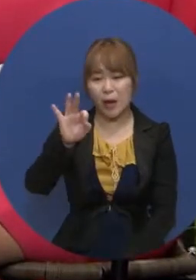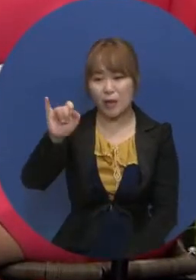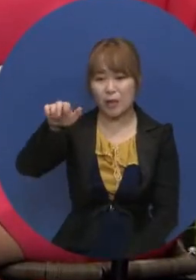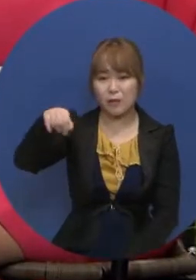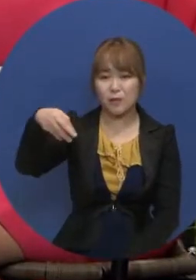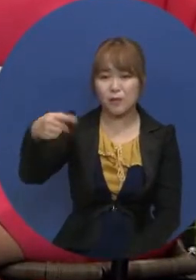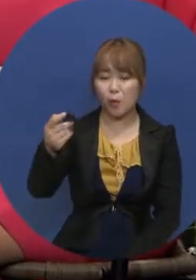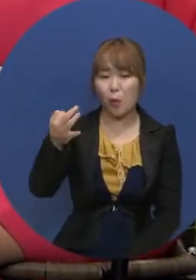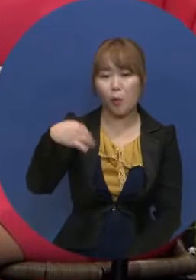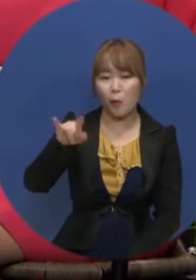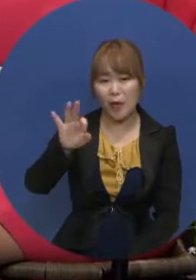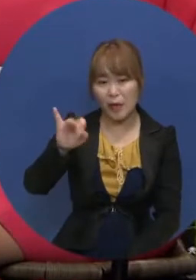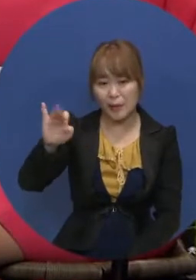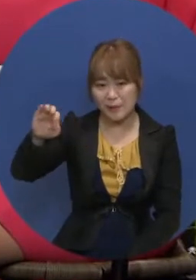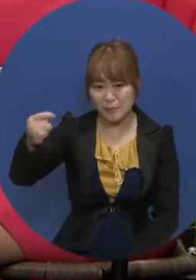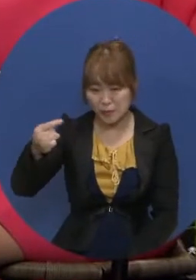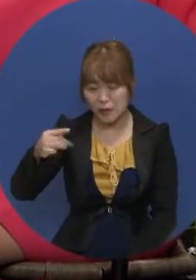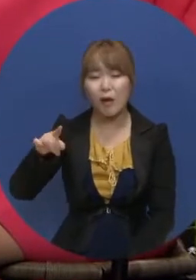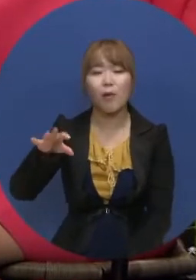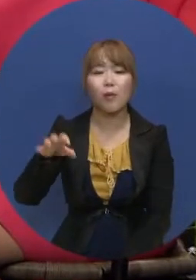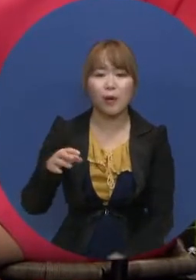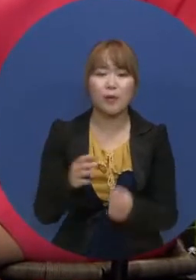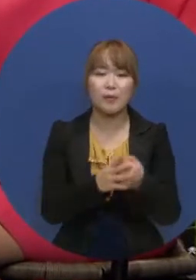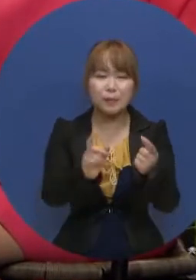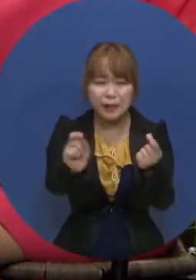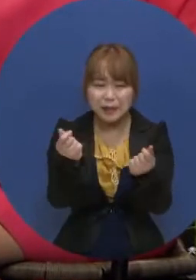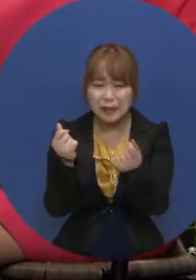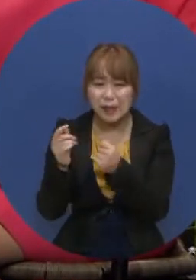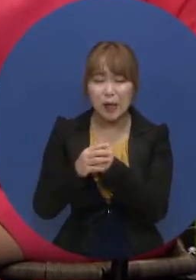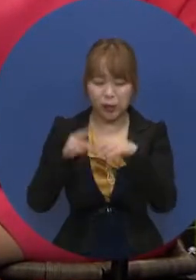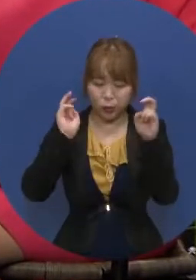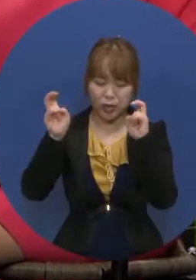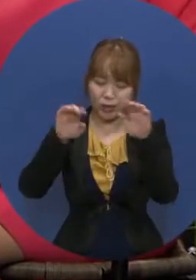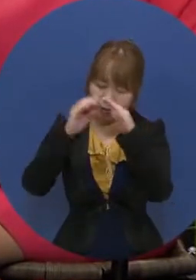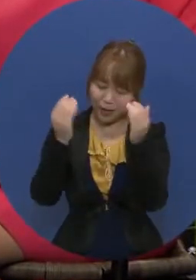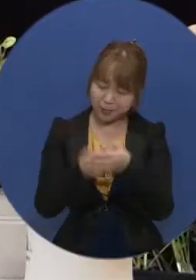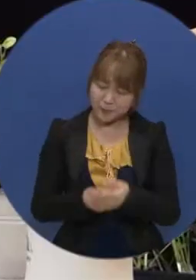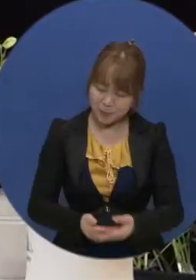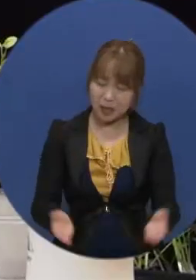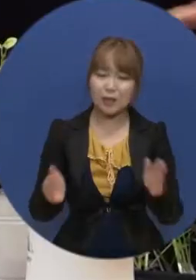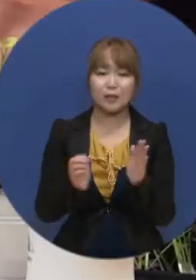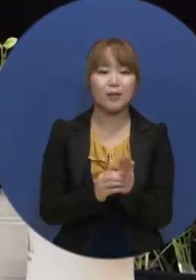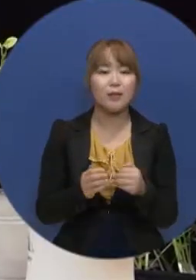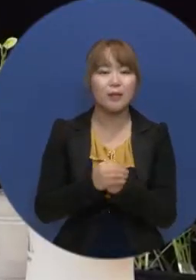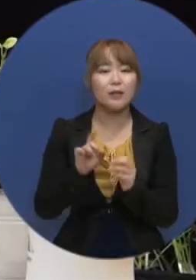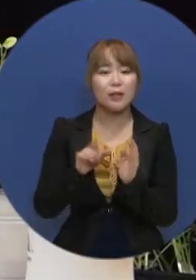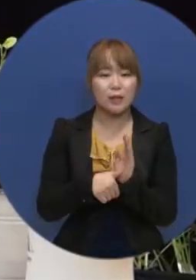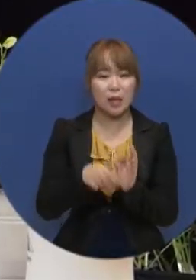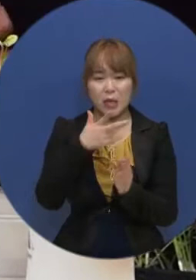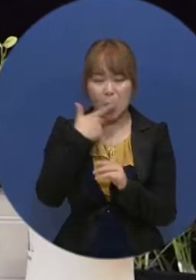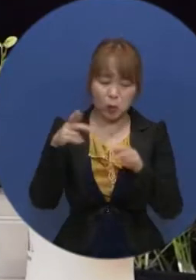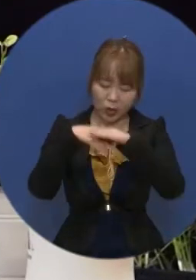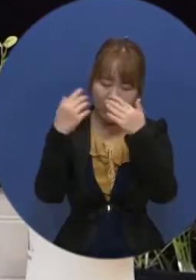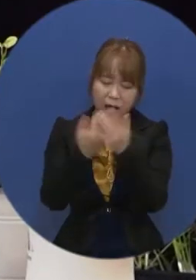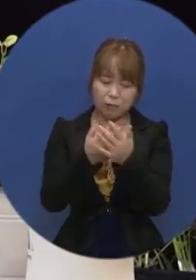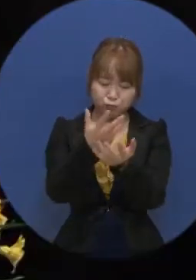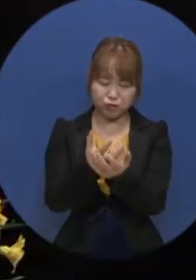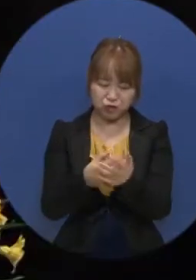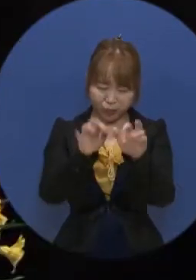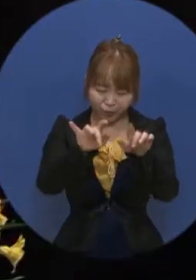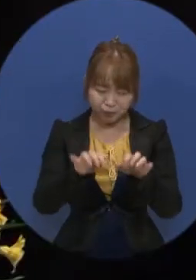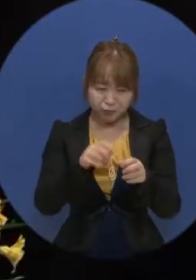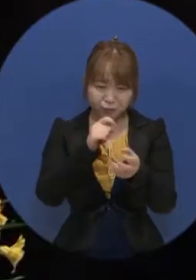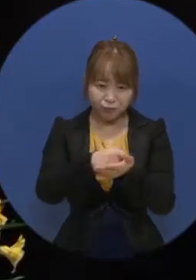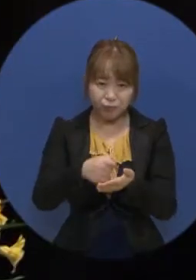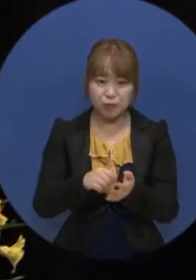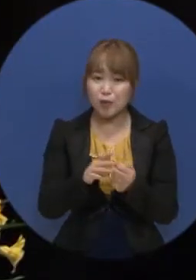마이크로웨이브라고 그러는데 네네. 그런 유수한 회사에다 다 남겨줬어요. 그때 영어로 다 만들어가지고. 아,